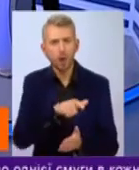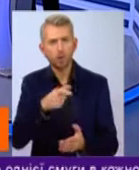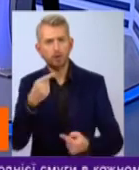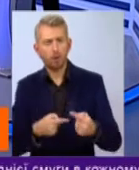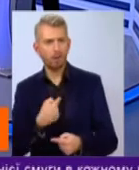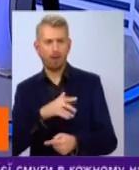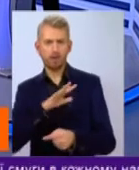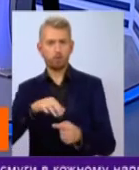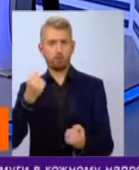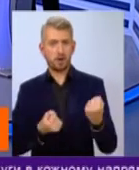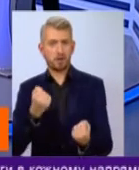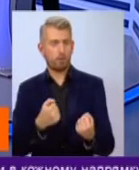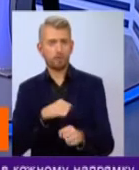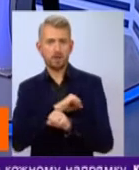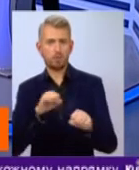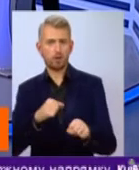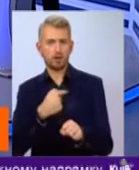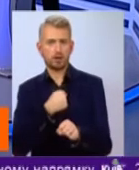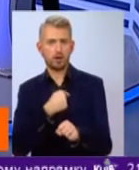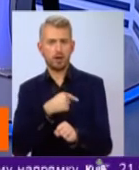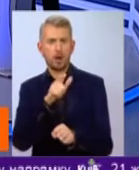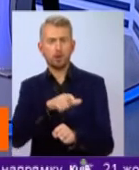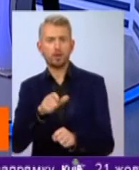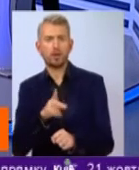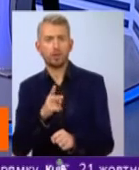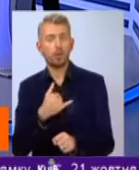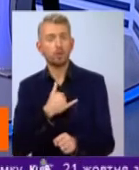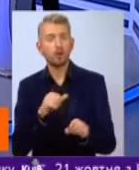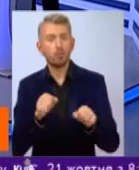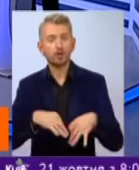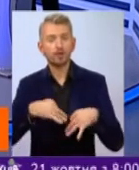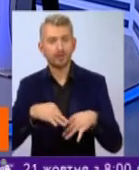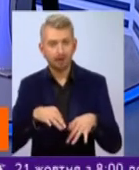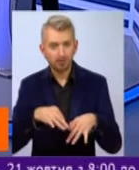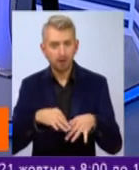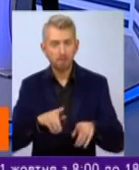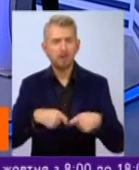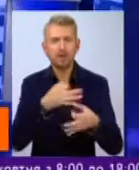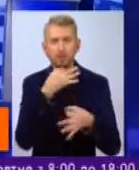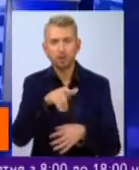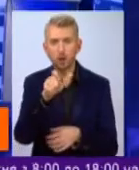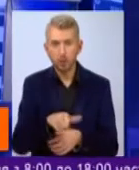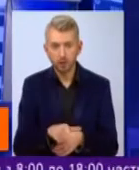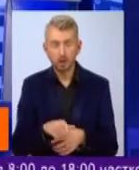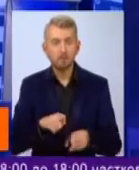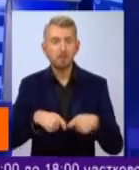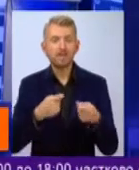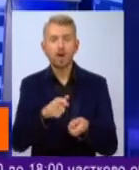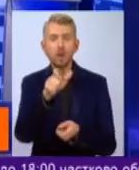я не був за кермом, не можна обтяжувати людей, які... У нас ж можна транспортний засіб передати будь-якій людині. Так передавай